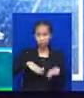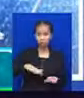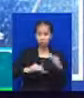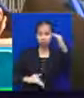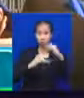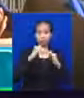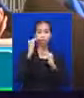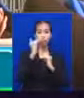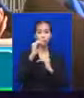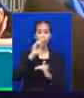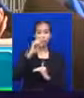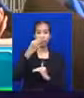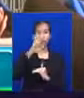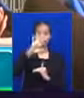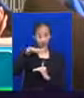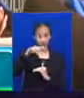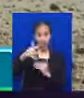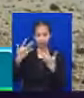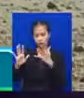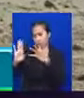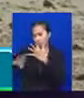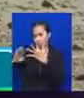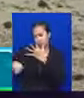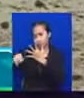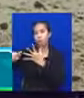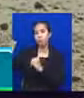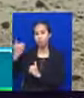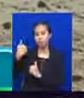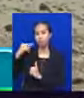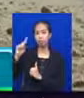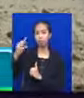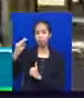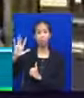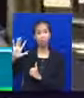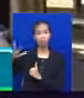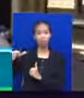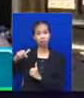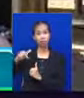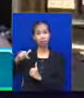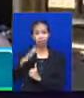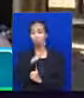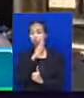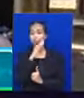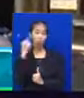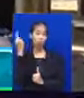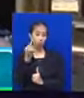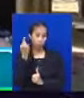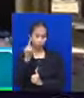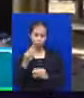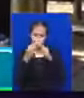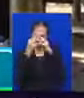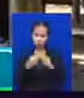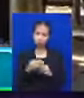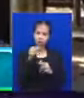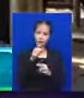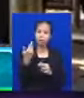ก็ชัดเจนนะครับว่าเป็นเรื่องของเรื่องท่องเที่ยวก็จะเป็นเรื่องท่องเที่ยวอย่างเดียวช่วงพิเศษนี่มันจะมีทั้งเรื่อง